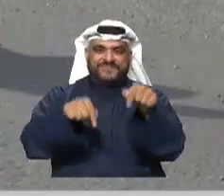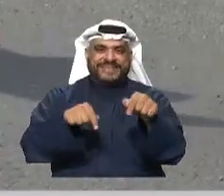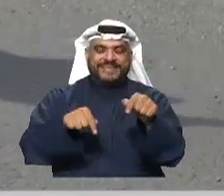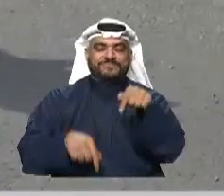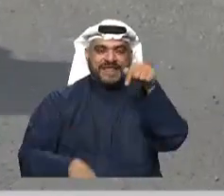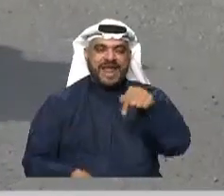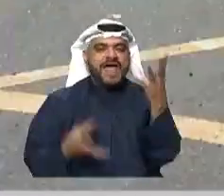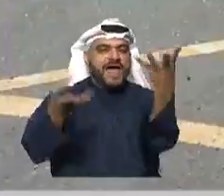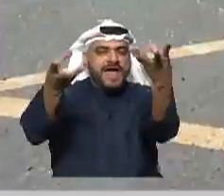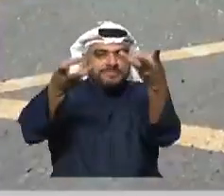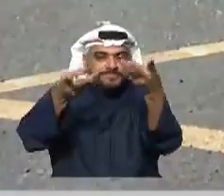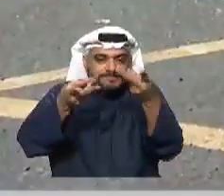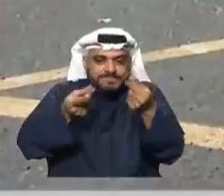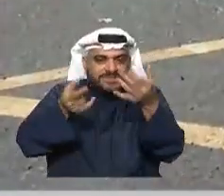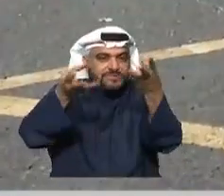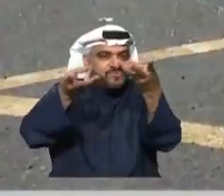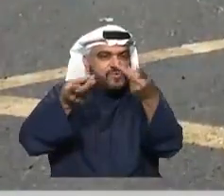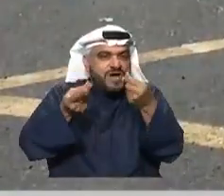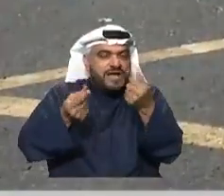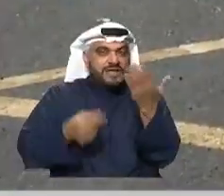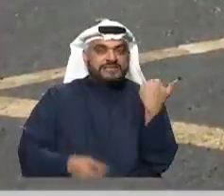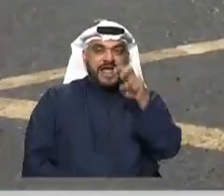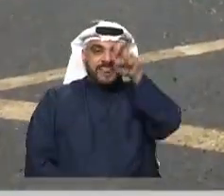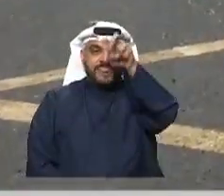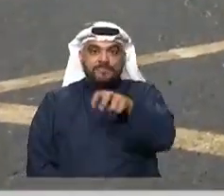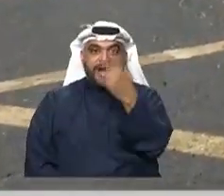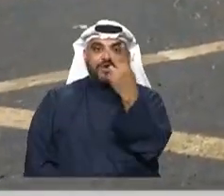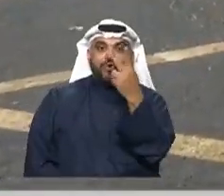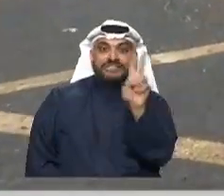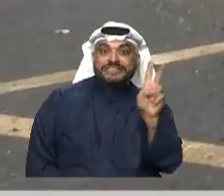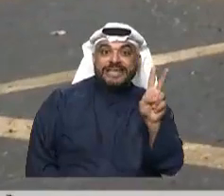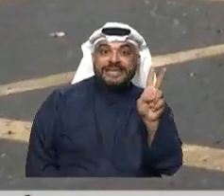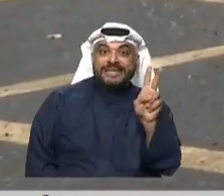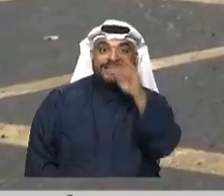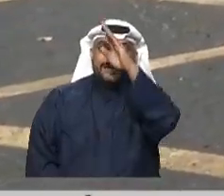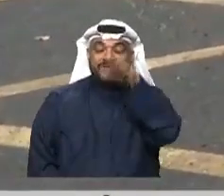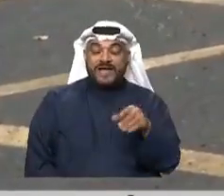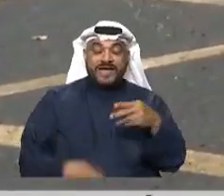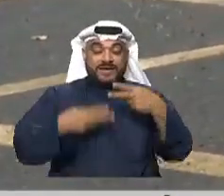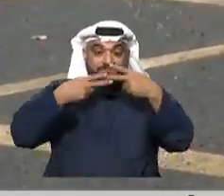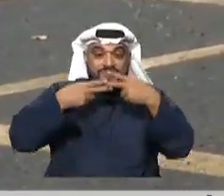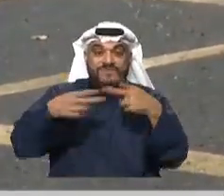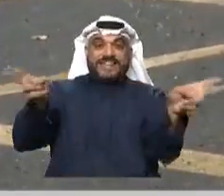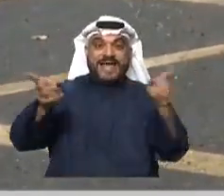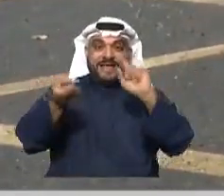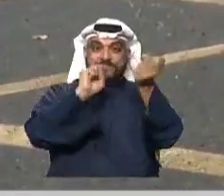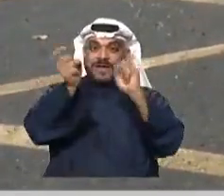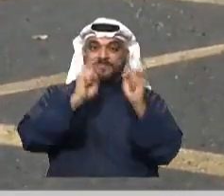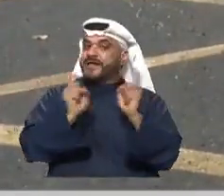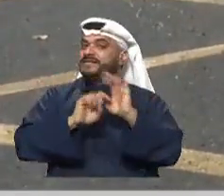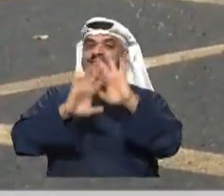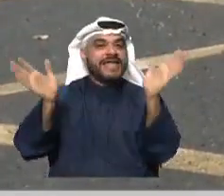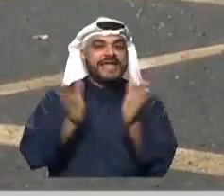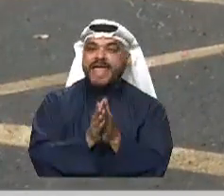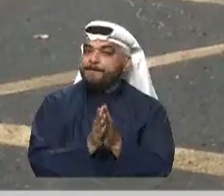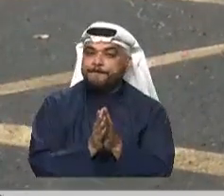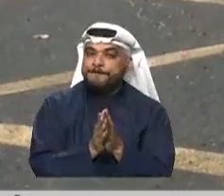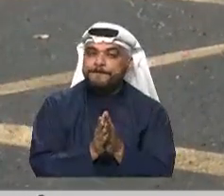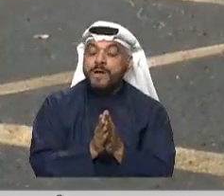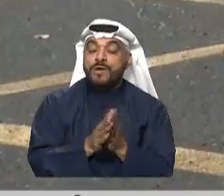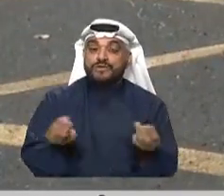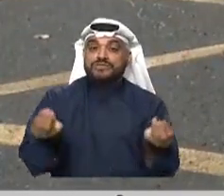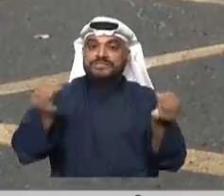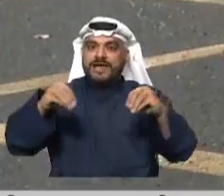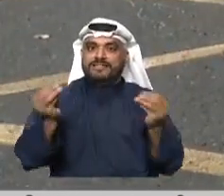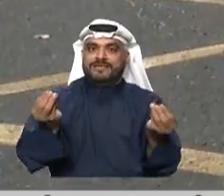نتكلم الإحصائيات في بداية الأمر من تاريخ 28 بداية افتتاح المنفذ إلى يومنا هذا، الإحصائيات تتفاوت وبتزايد.